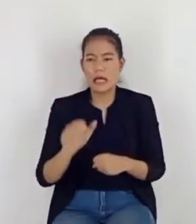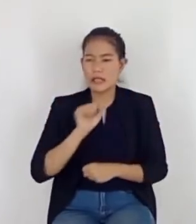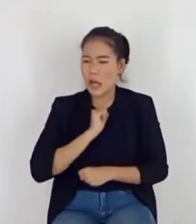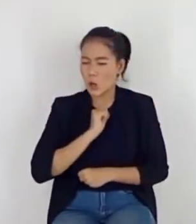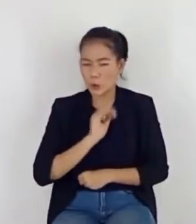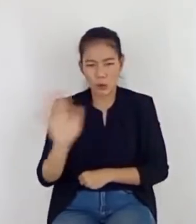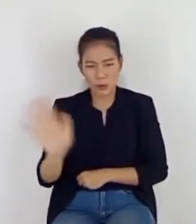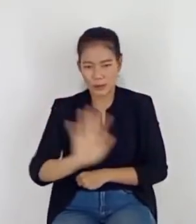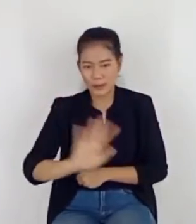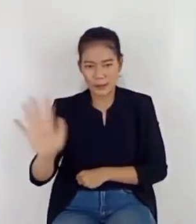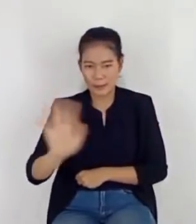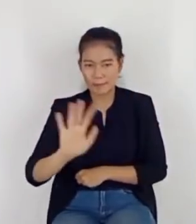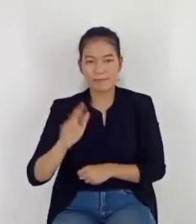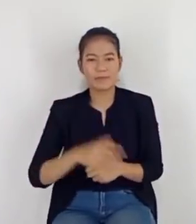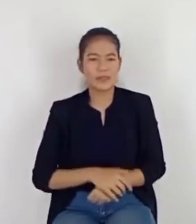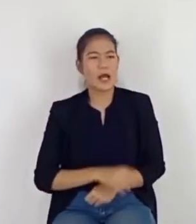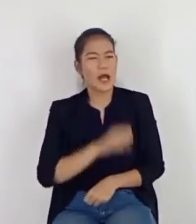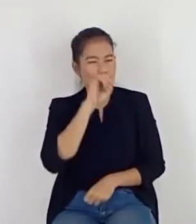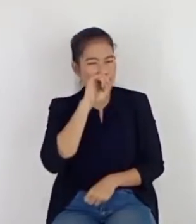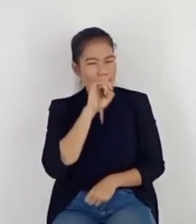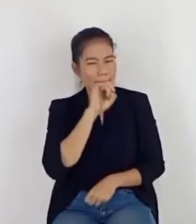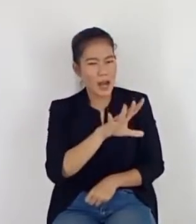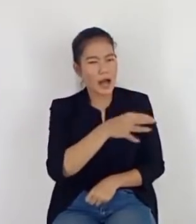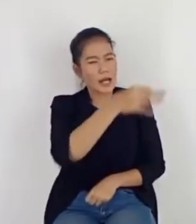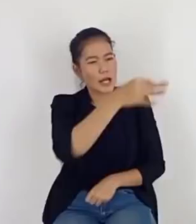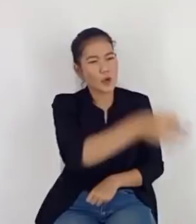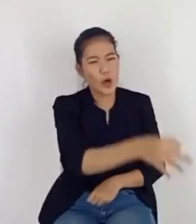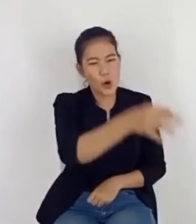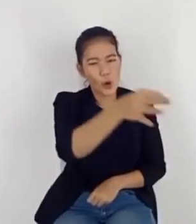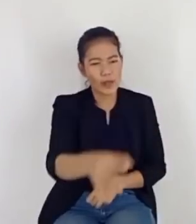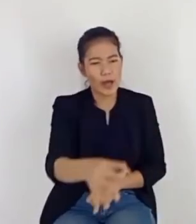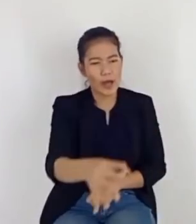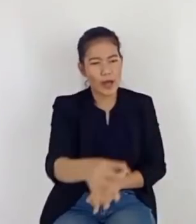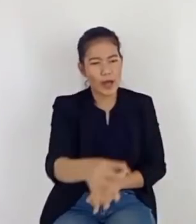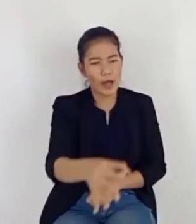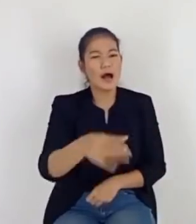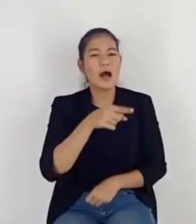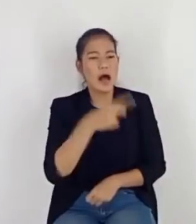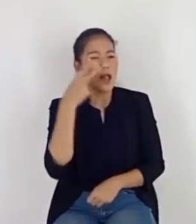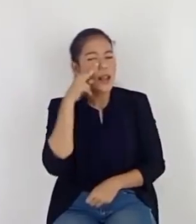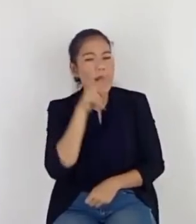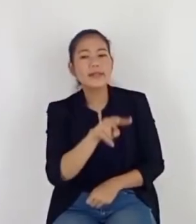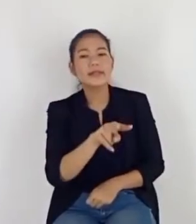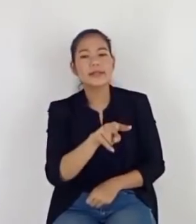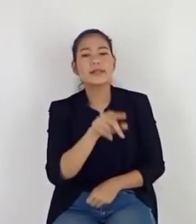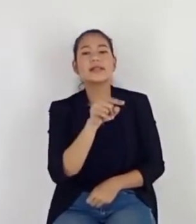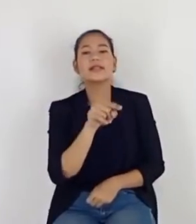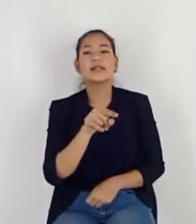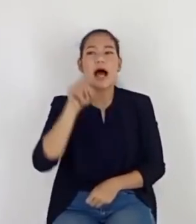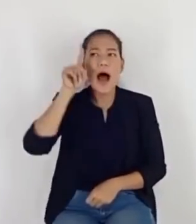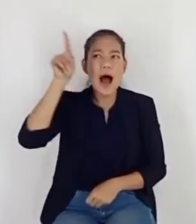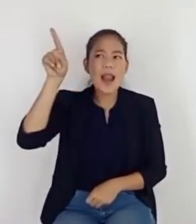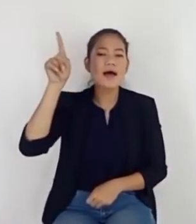takut. Katakanlah kepada kota-kota Yehuda, lihat, itu